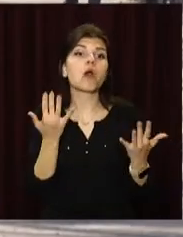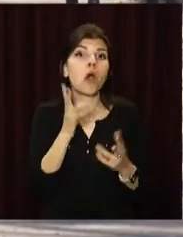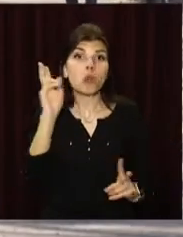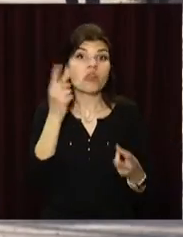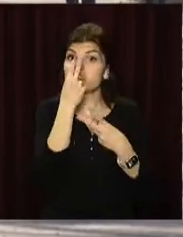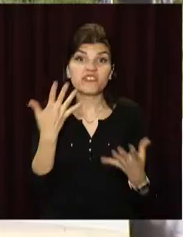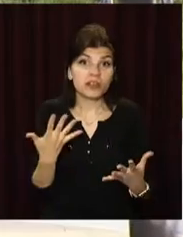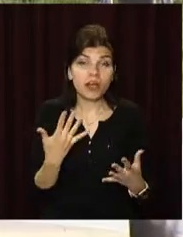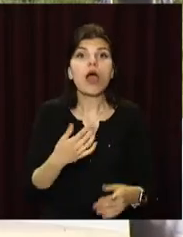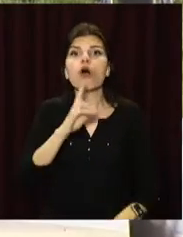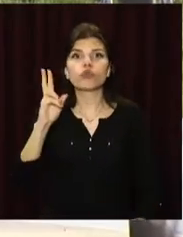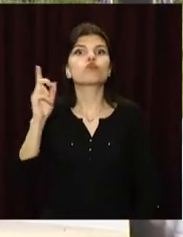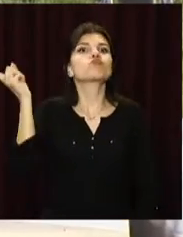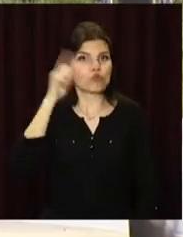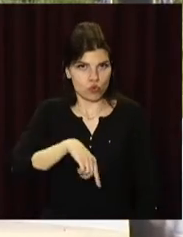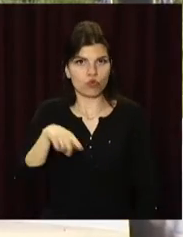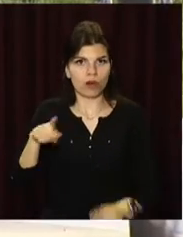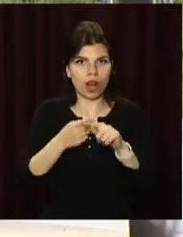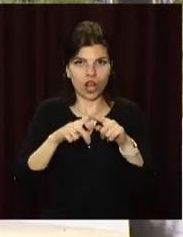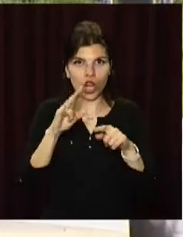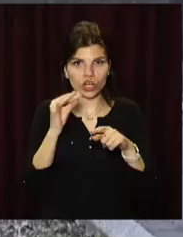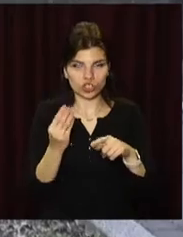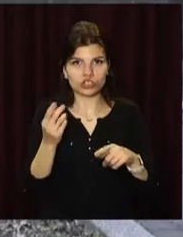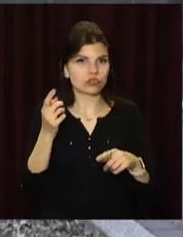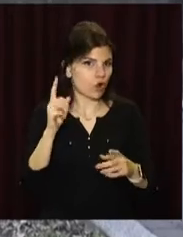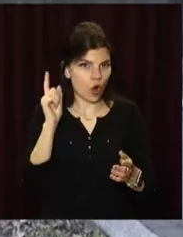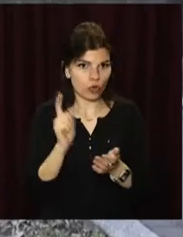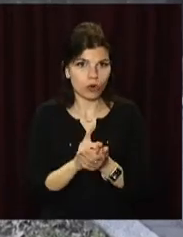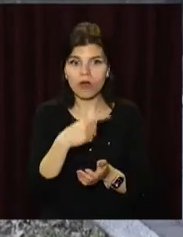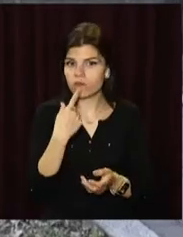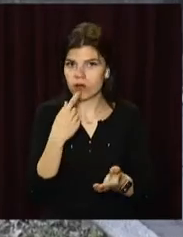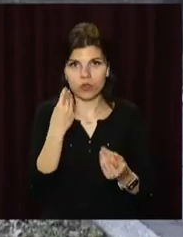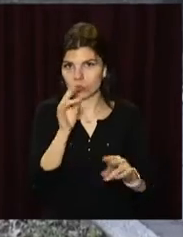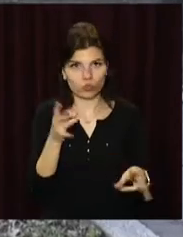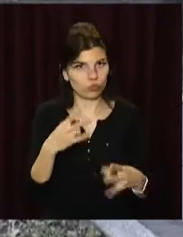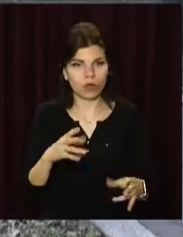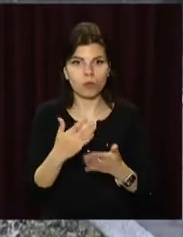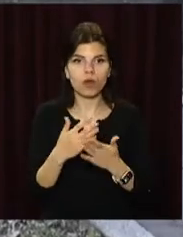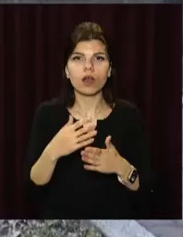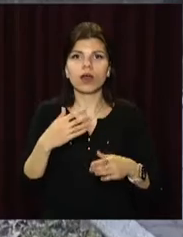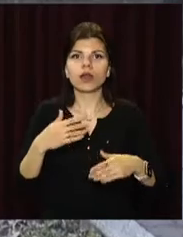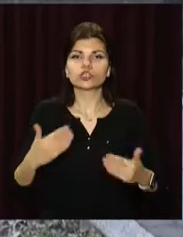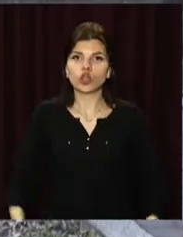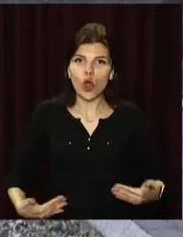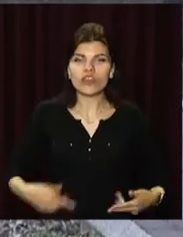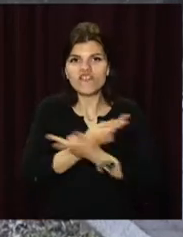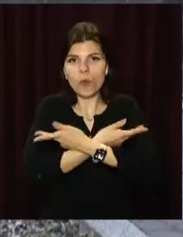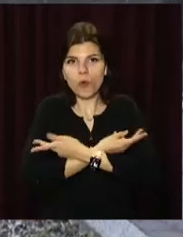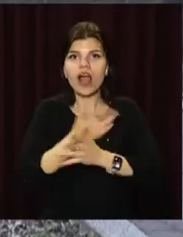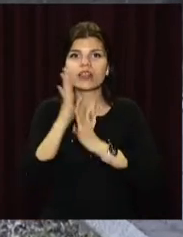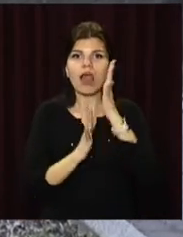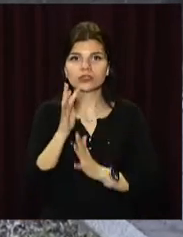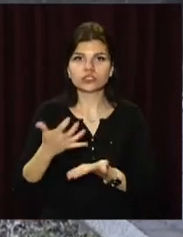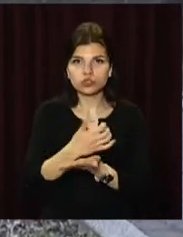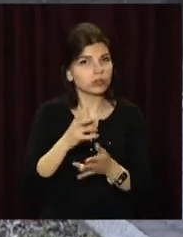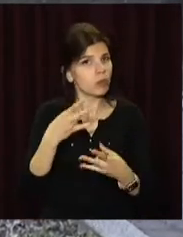не бачили, а інші знають про паразитів не менше лікарів. Не стоїть входити с открытыми ногами, руками в лесу и